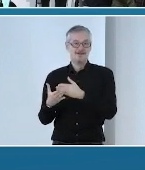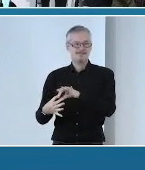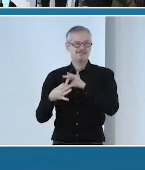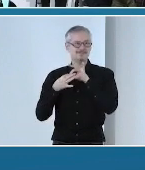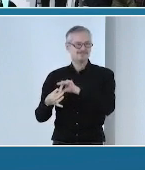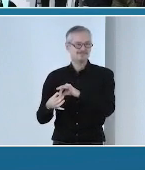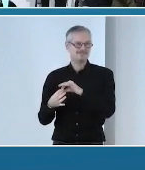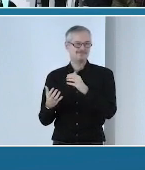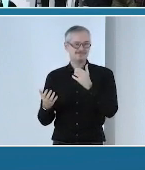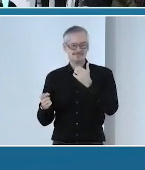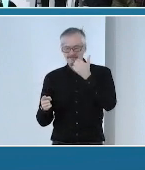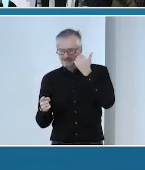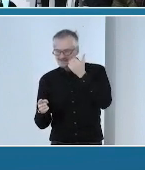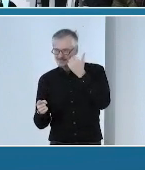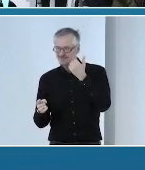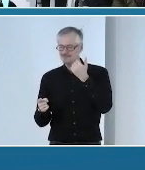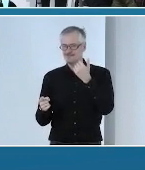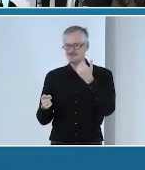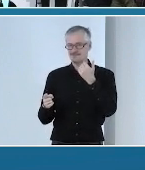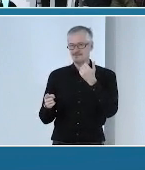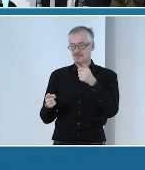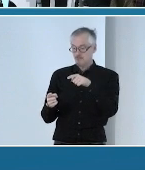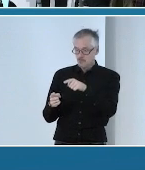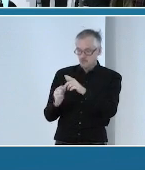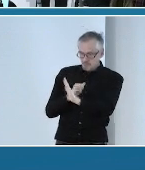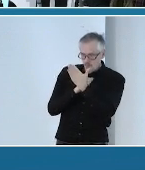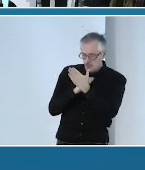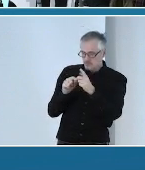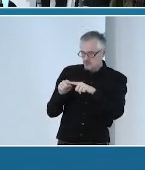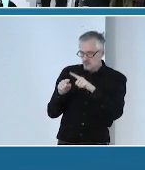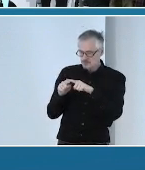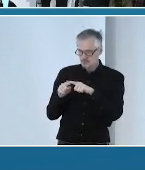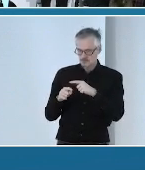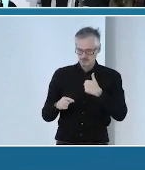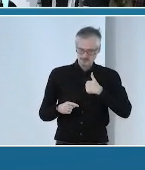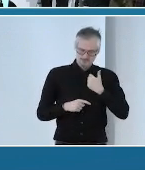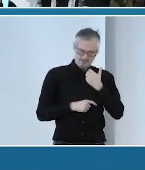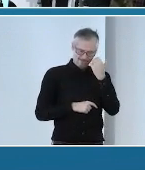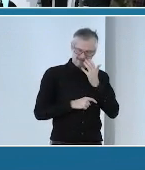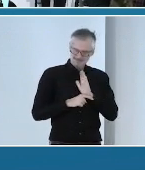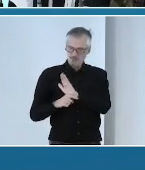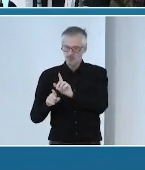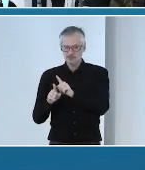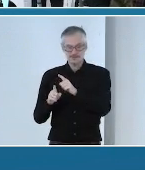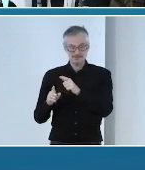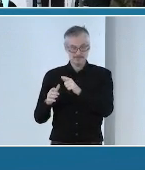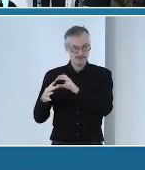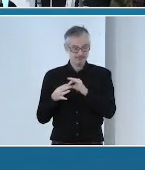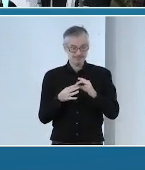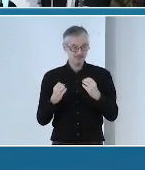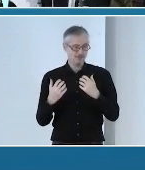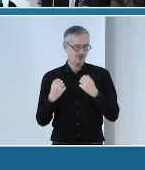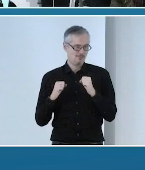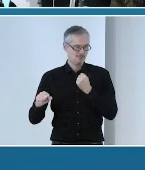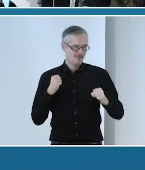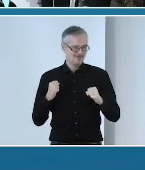entre l'affectivité, oui, l'expression de l'affect et puis le mouvement. Ça,